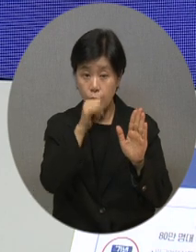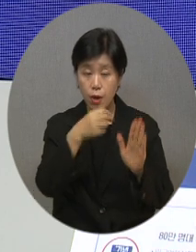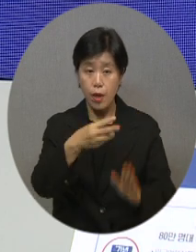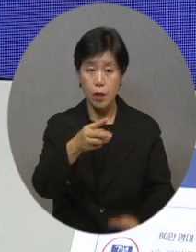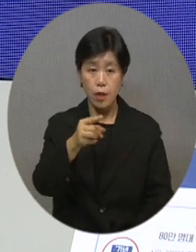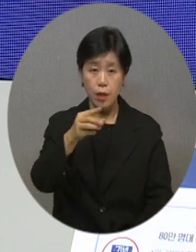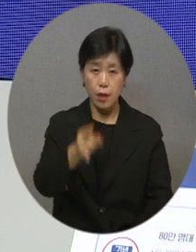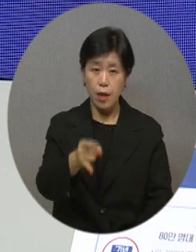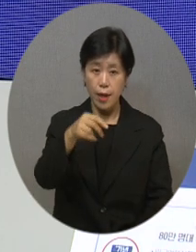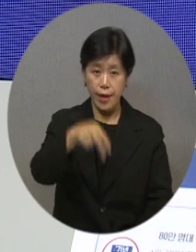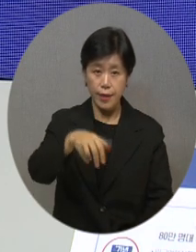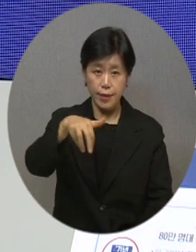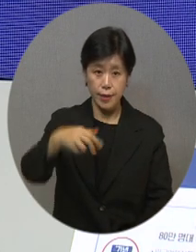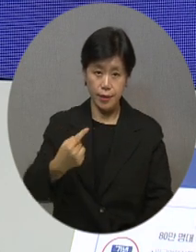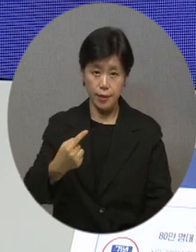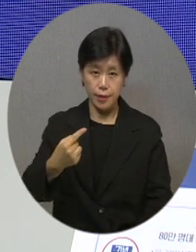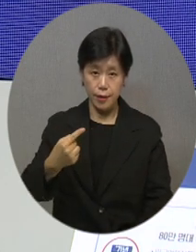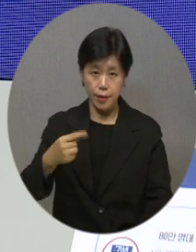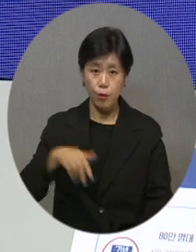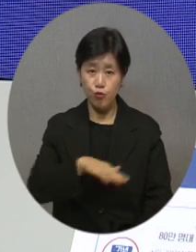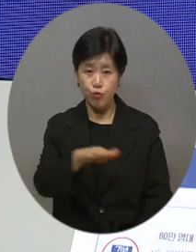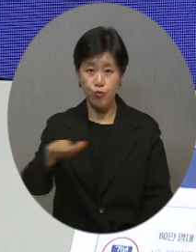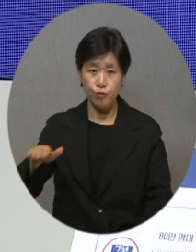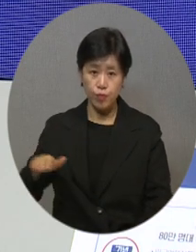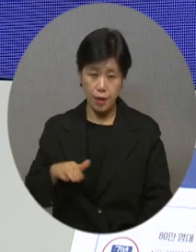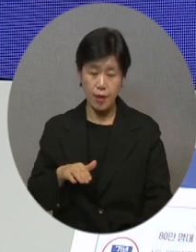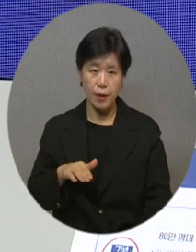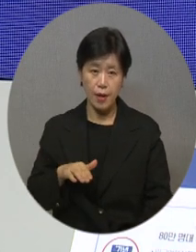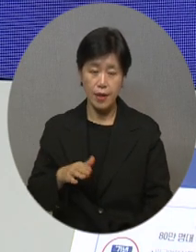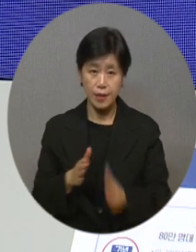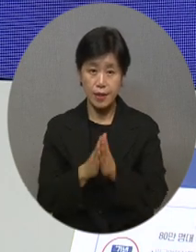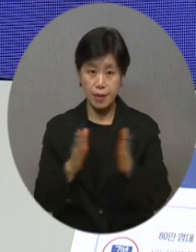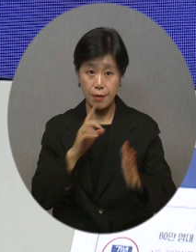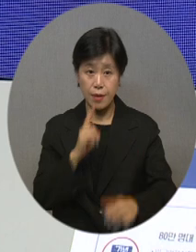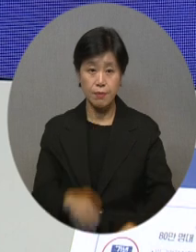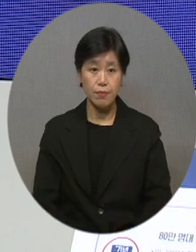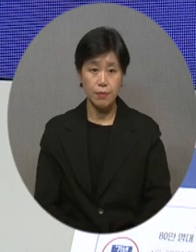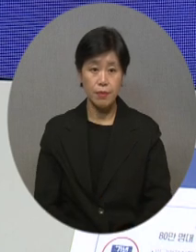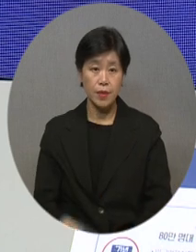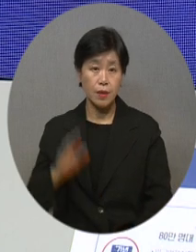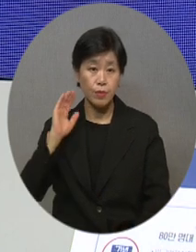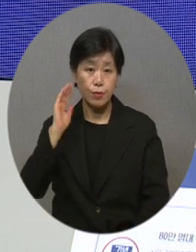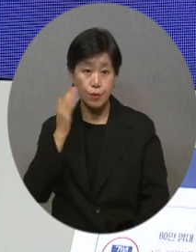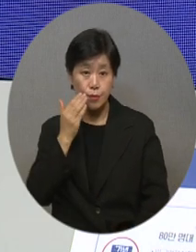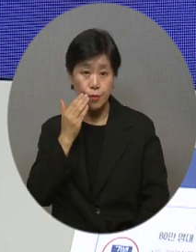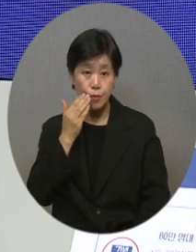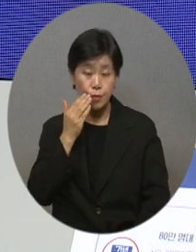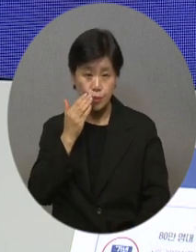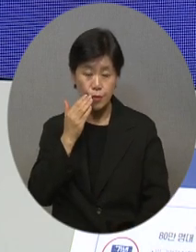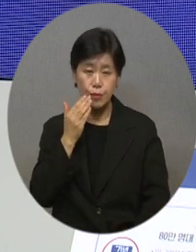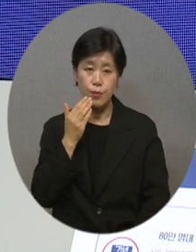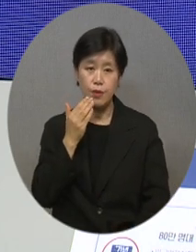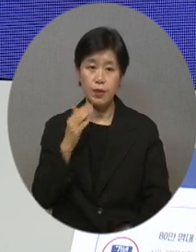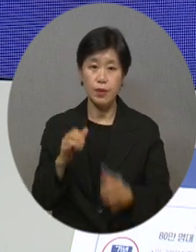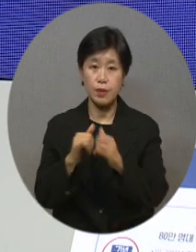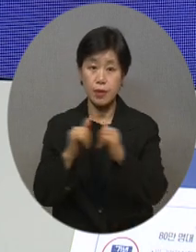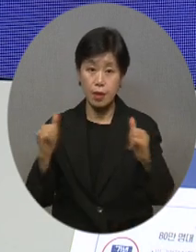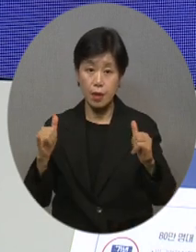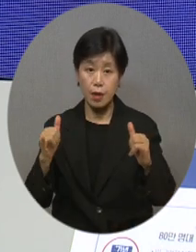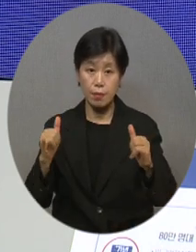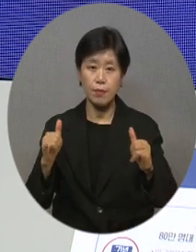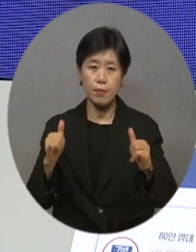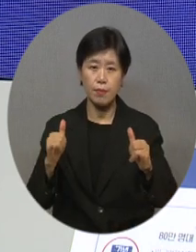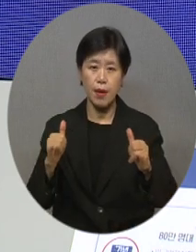우리가 take action 해가지고 우리 그 청각장애인 분들이 이렇게 옛날에 그 이소룡 같이 해가지고 이렇게 수화라는 그런